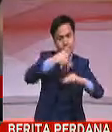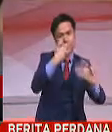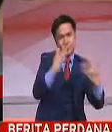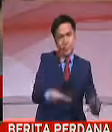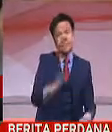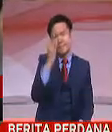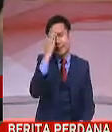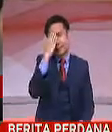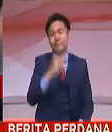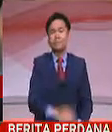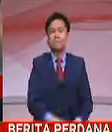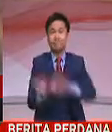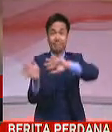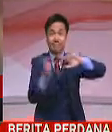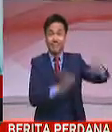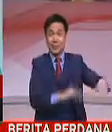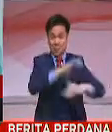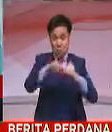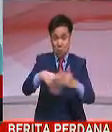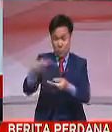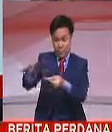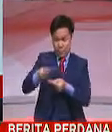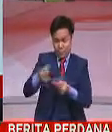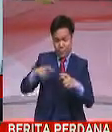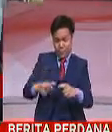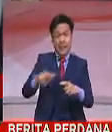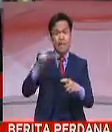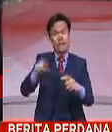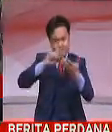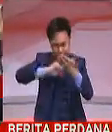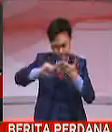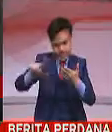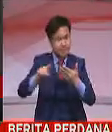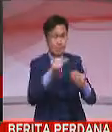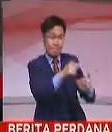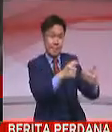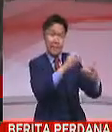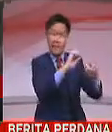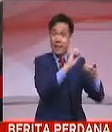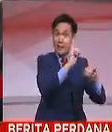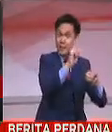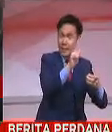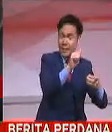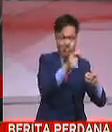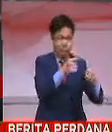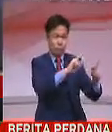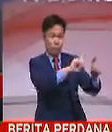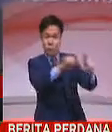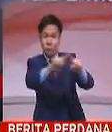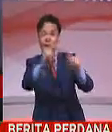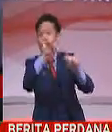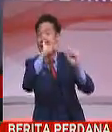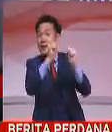memastikan kesahihan, setiap maklumat yang diperolehi akan disemak silang dengan data terkini pelbagai agensi